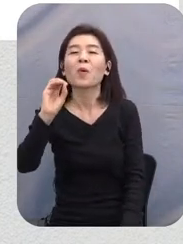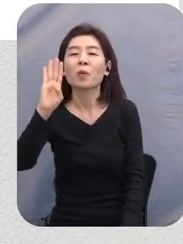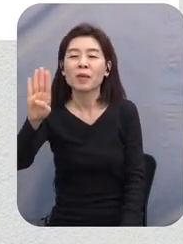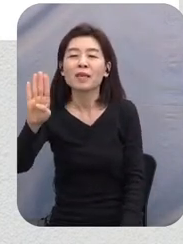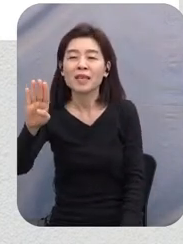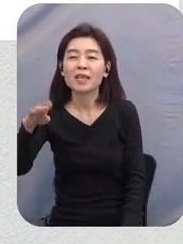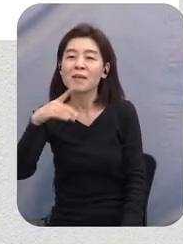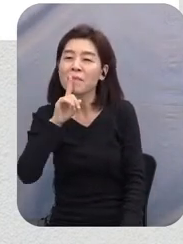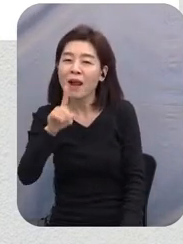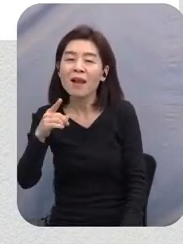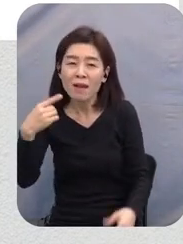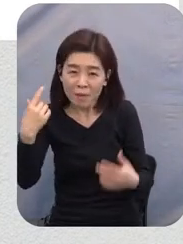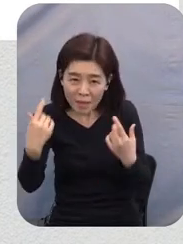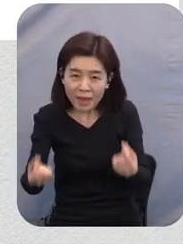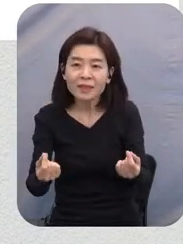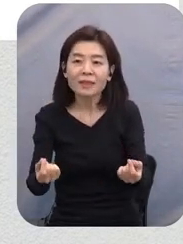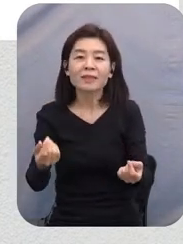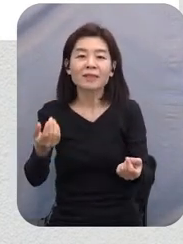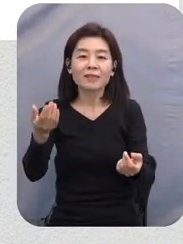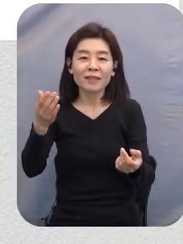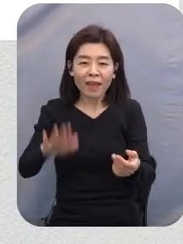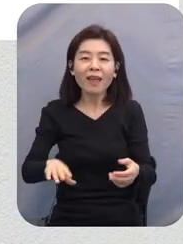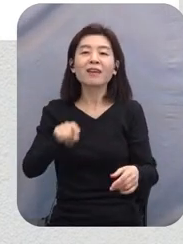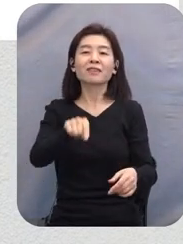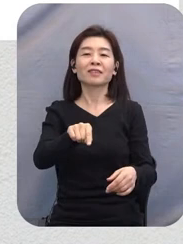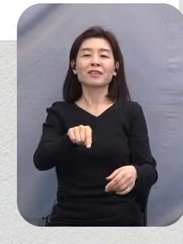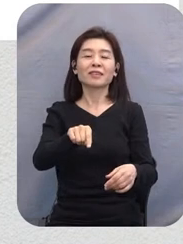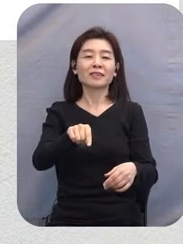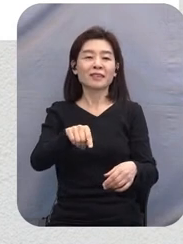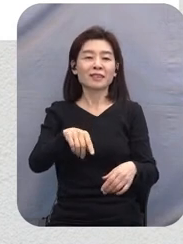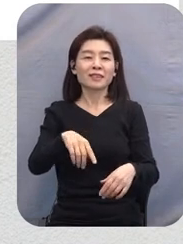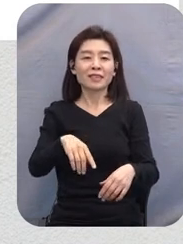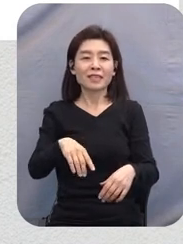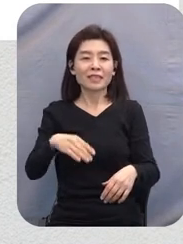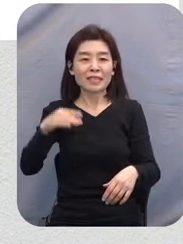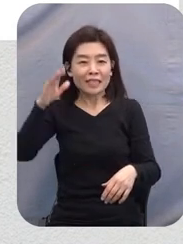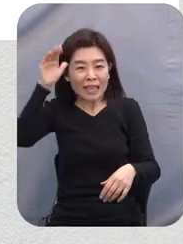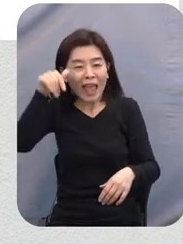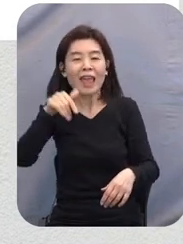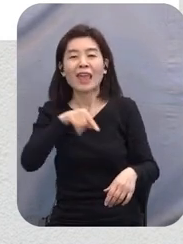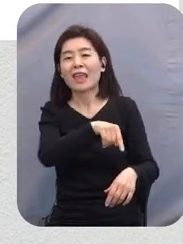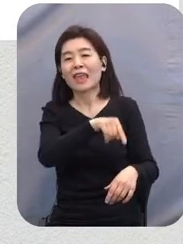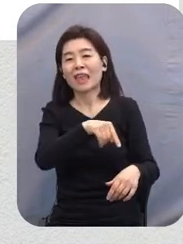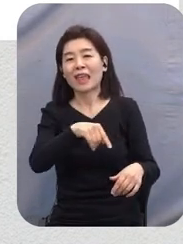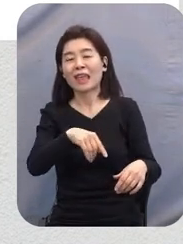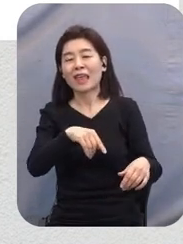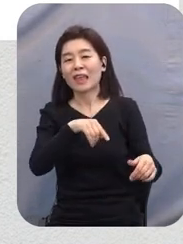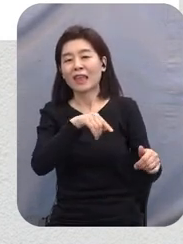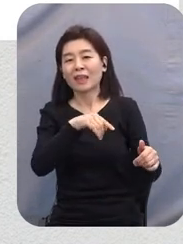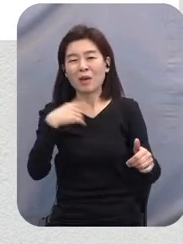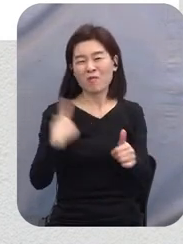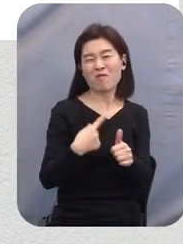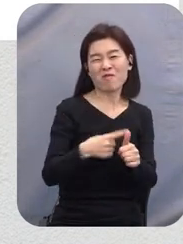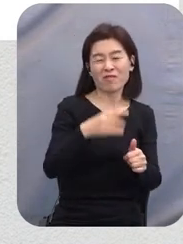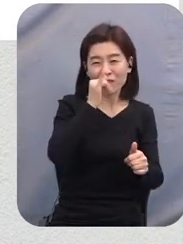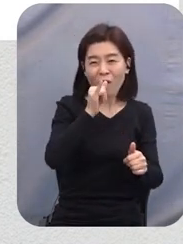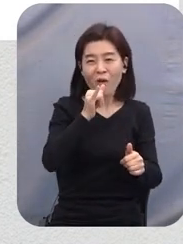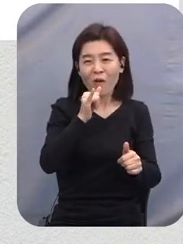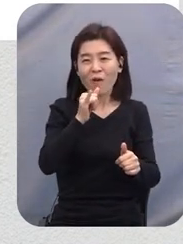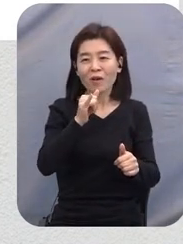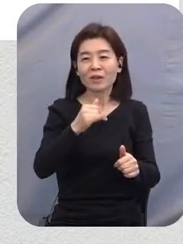SOB야. 우리가 그러는 개자식이잖아. 그 주인은 안 물지. 그래서 Our SOB라고 하는